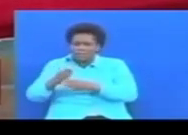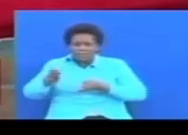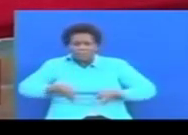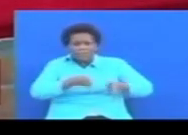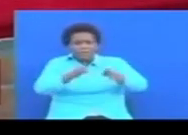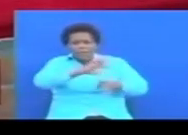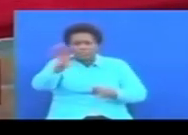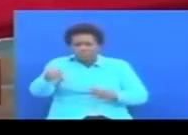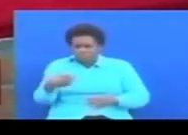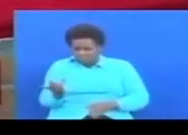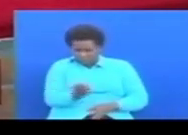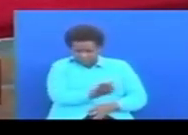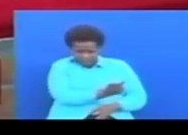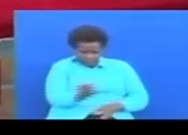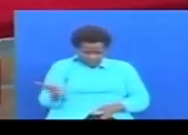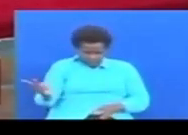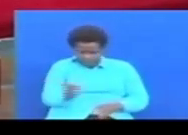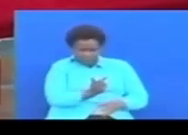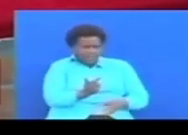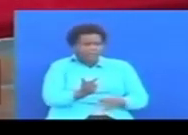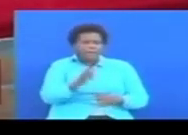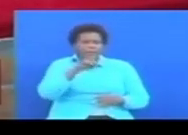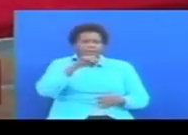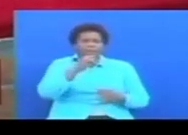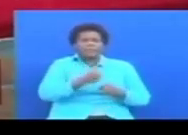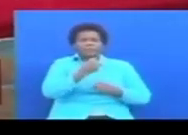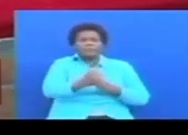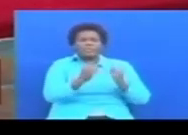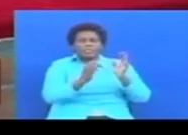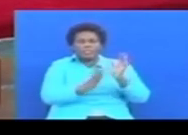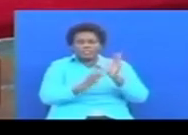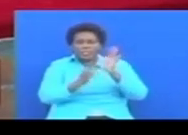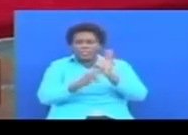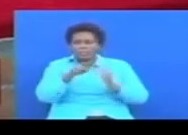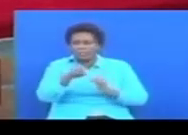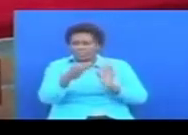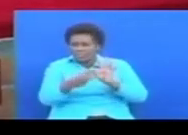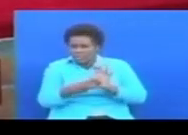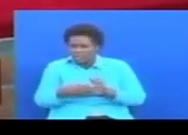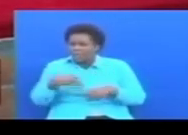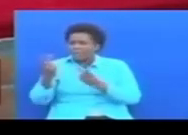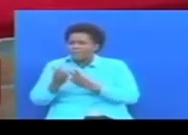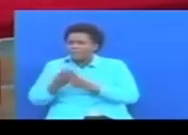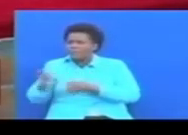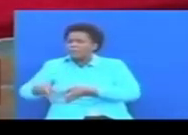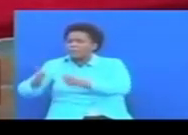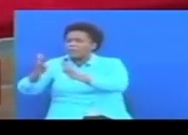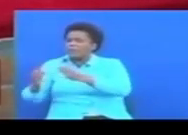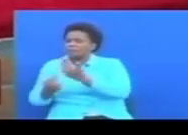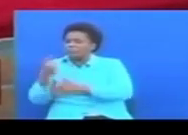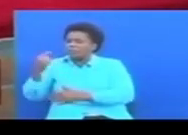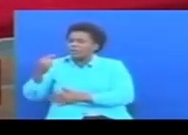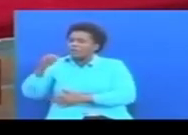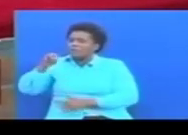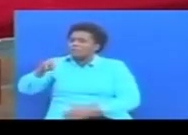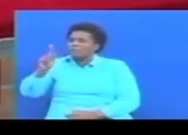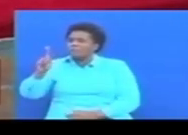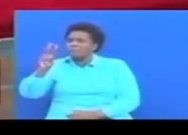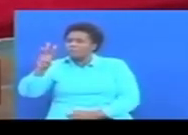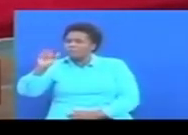Mbalizi Shigamba Isongole kilomita 96.8 na barabara ya Mbalizi cha Ng'ombe Mkwajuni Patamela Makongorosi